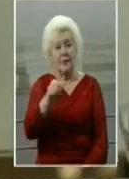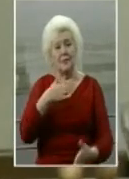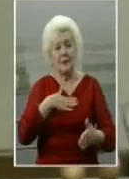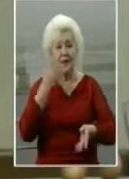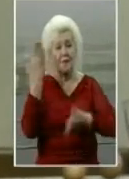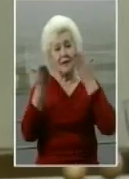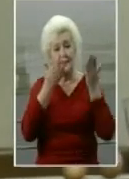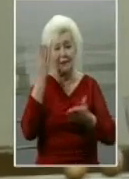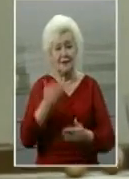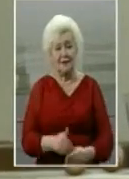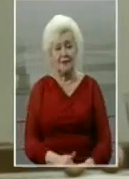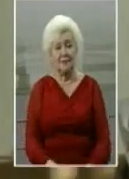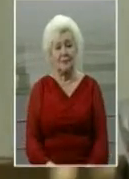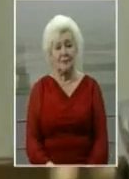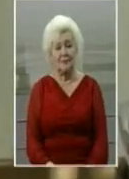Весело.